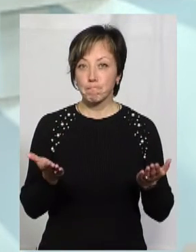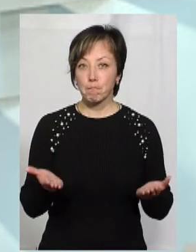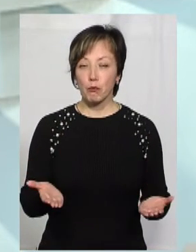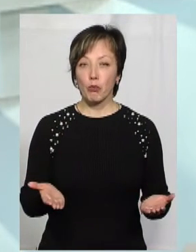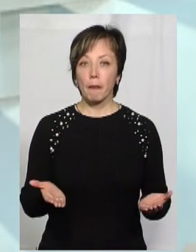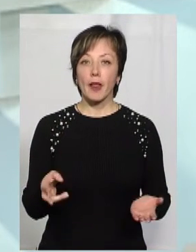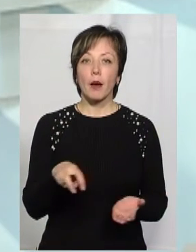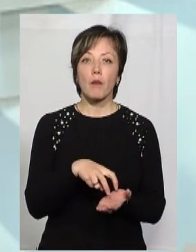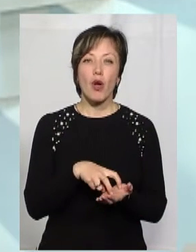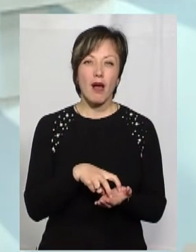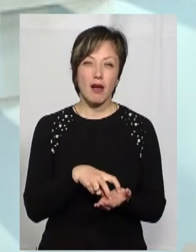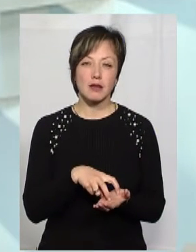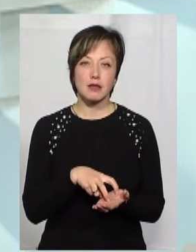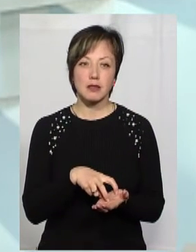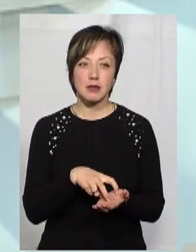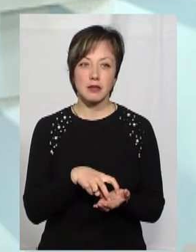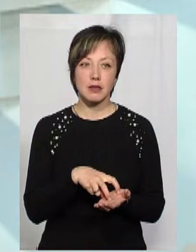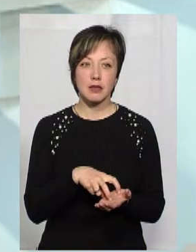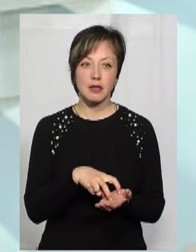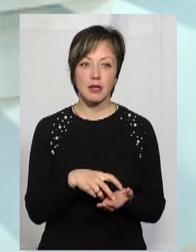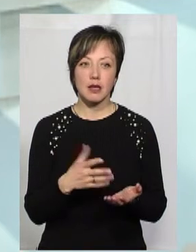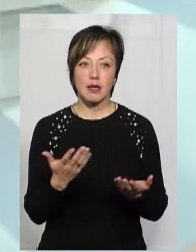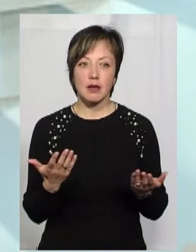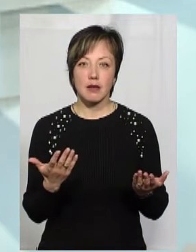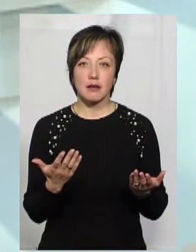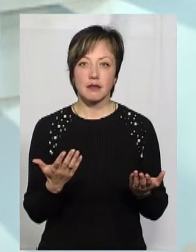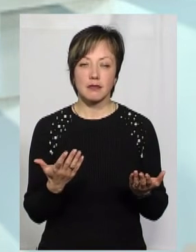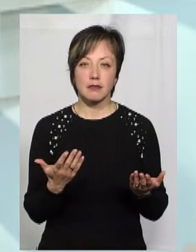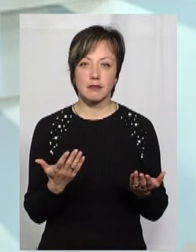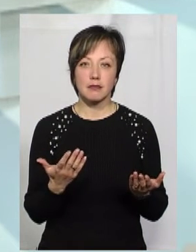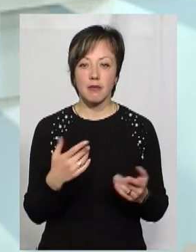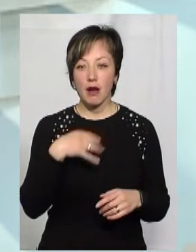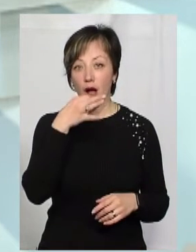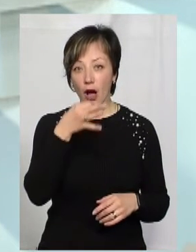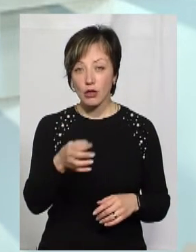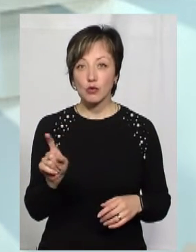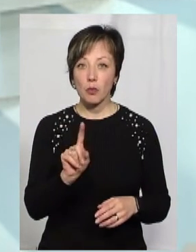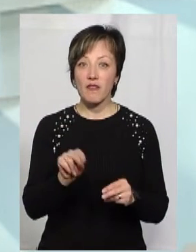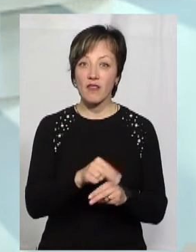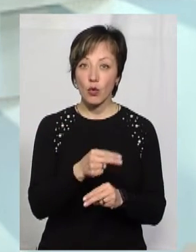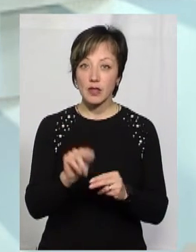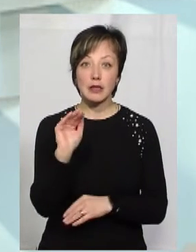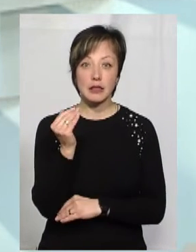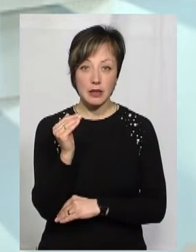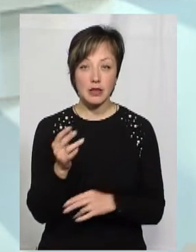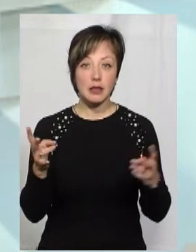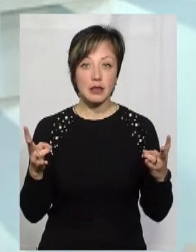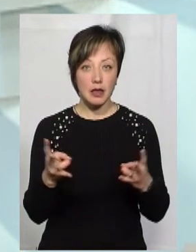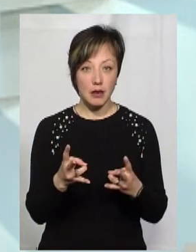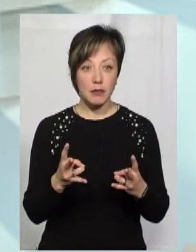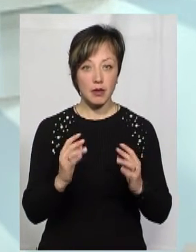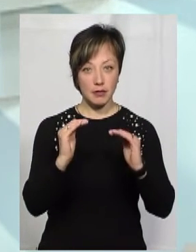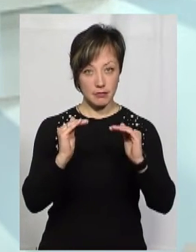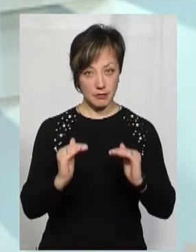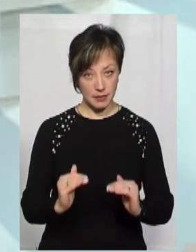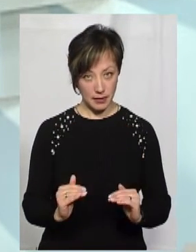Очевидно, бояться трошечки порухати своїми амбіціями, бо ми їм кажемо, для того, щоб виховати дитину, спочатку треба